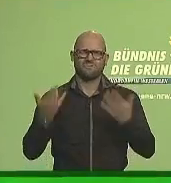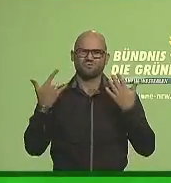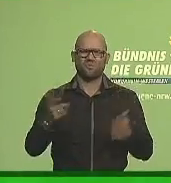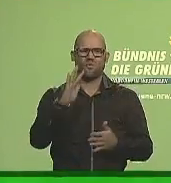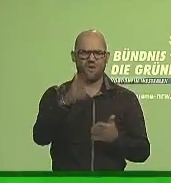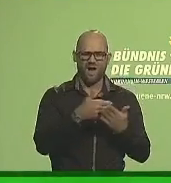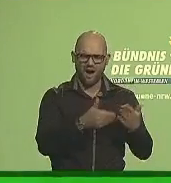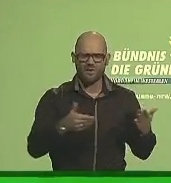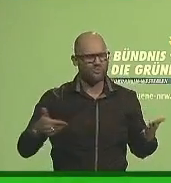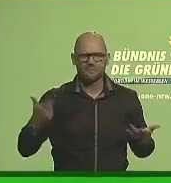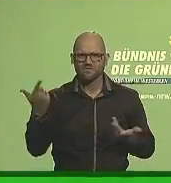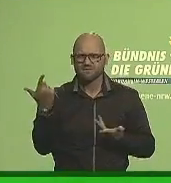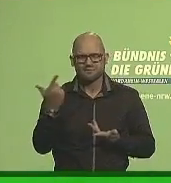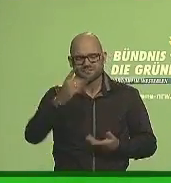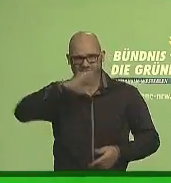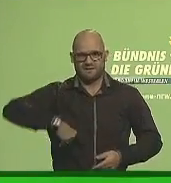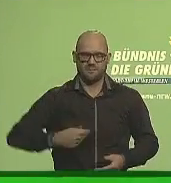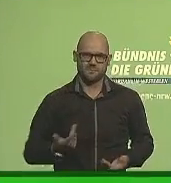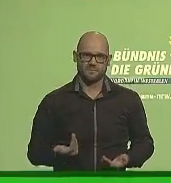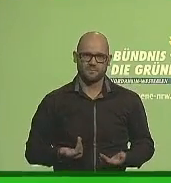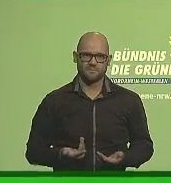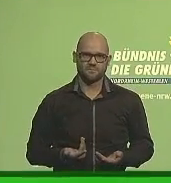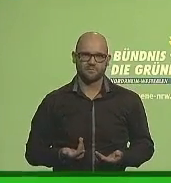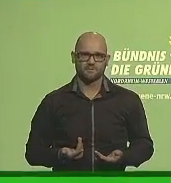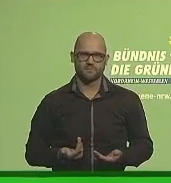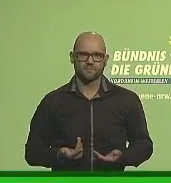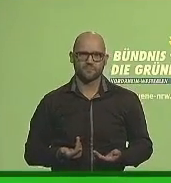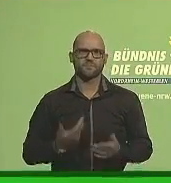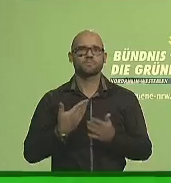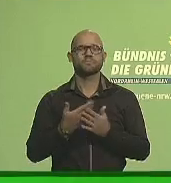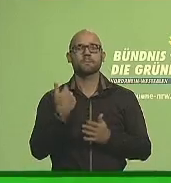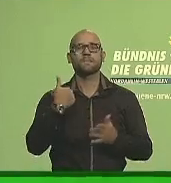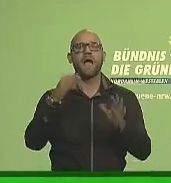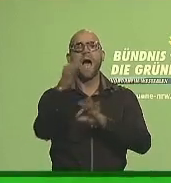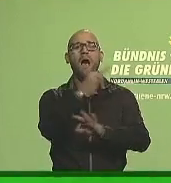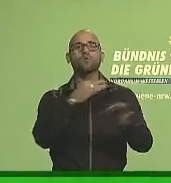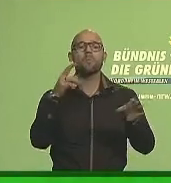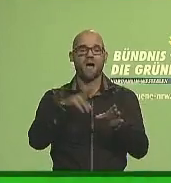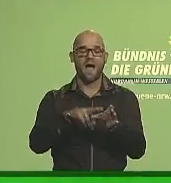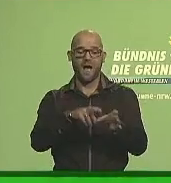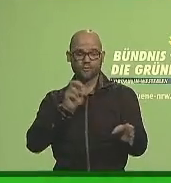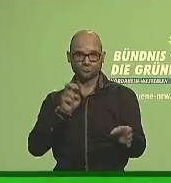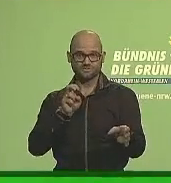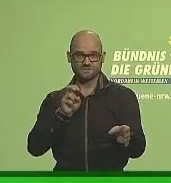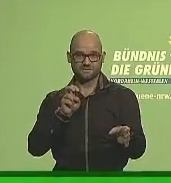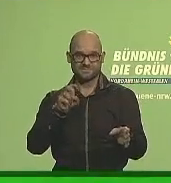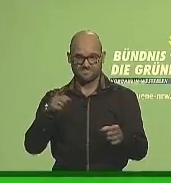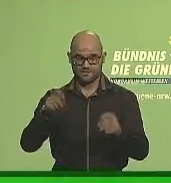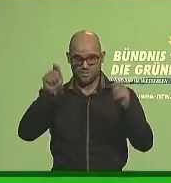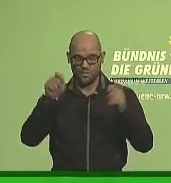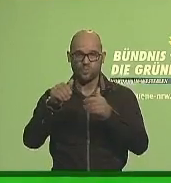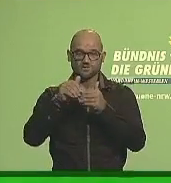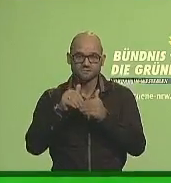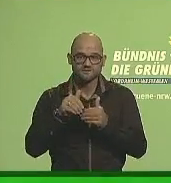Argument ist falsch. Wir sind im Jahr nach dem Atomausstieg, haben wir eine Reduktion unseres